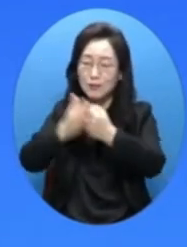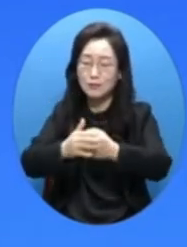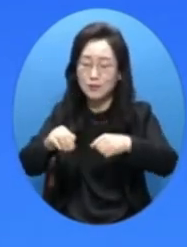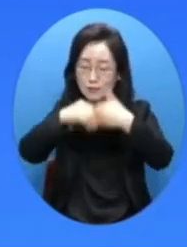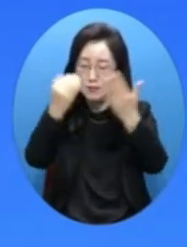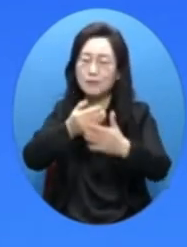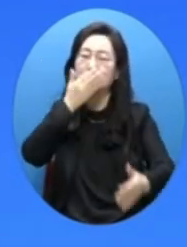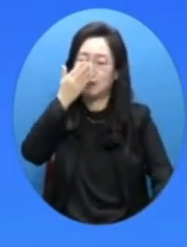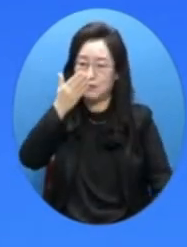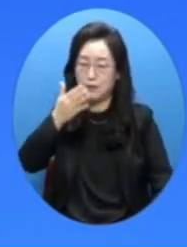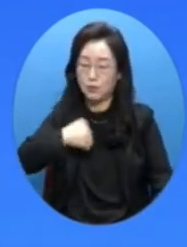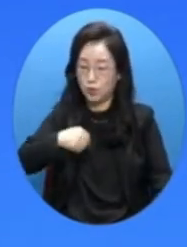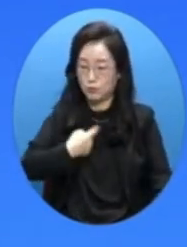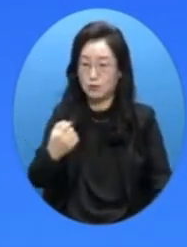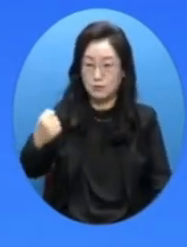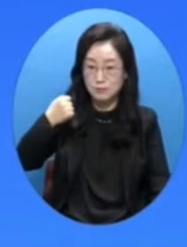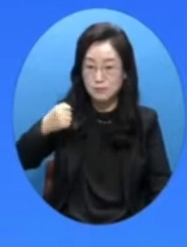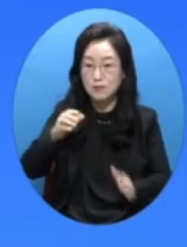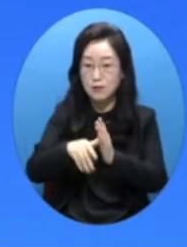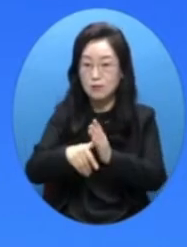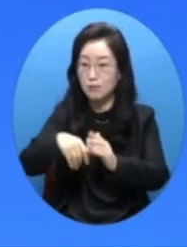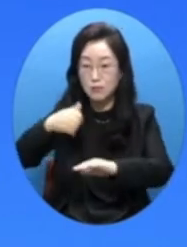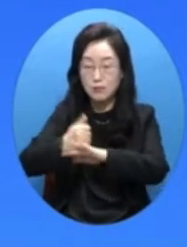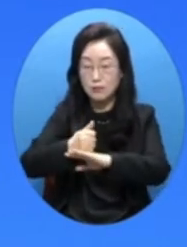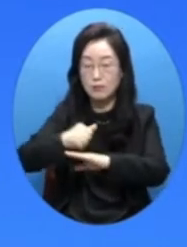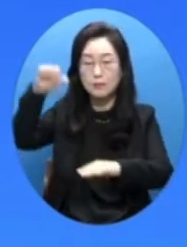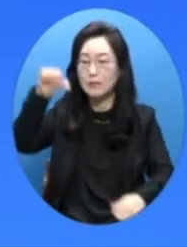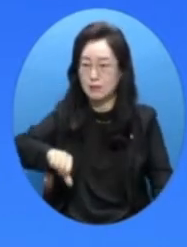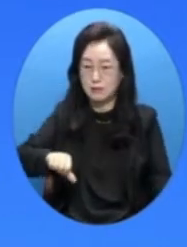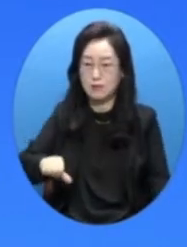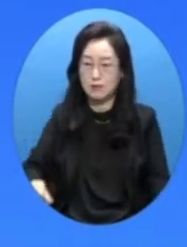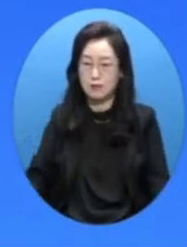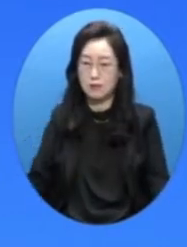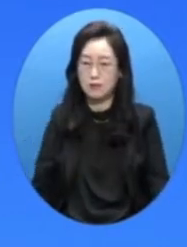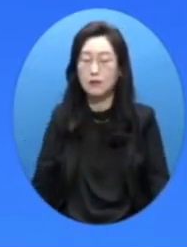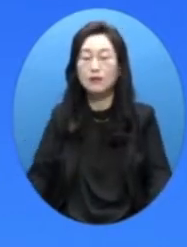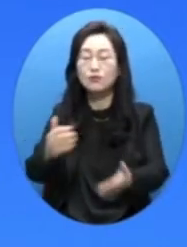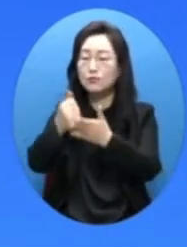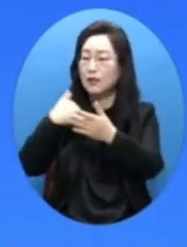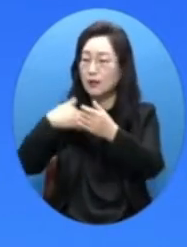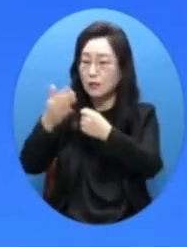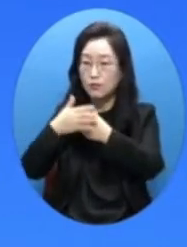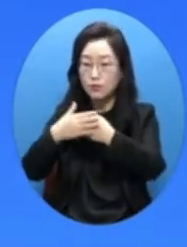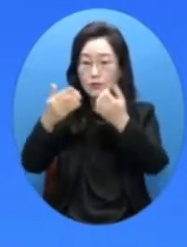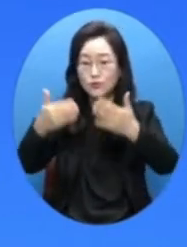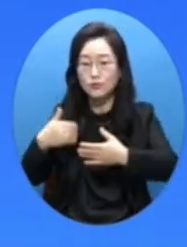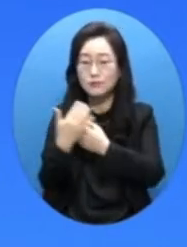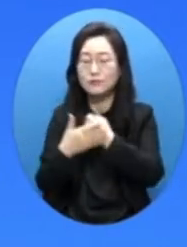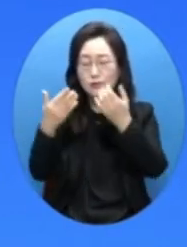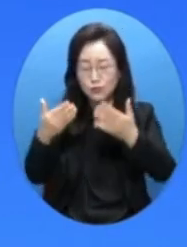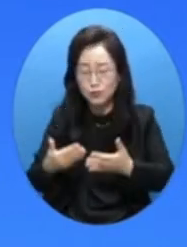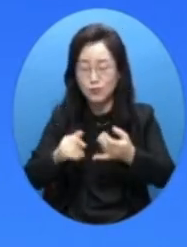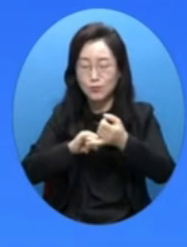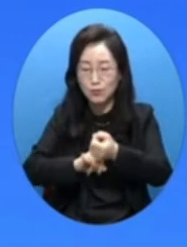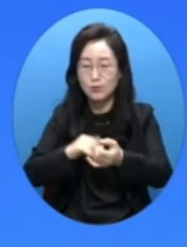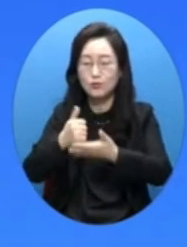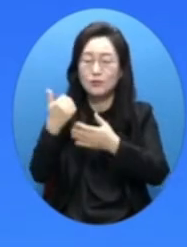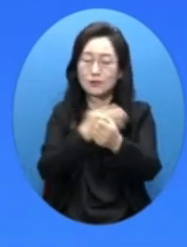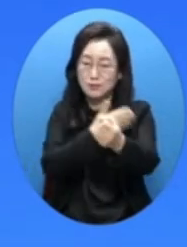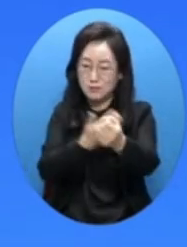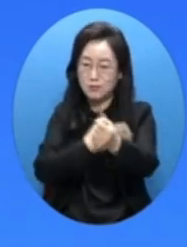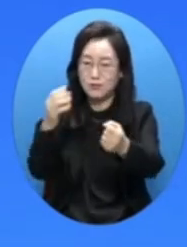내 힘으로 할 때는 우리는 결국 피할 수밖에 없는 것입니다 주님이 나를 도와줘야 은혜를 줘야 주님의 은혜로